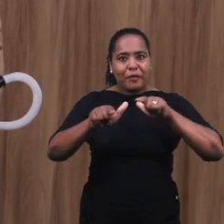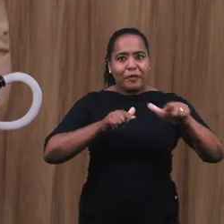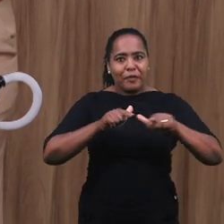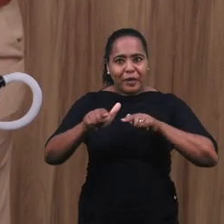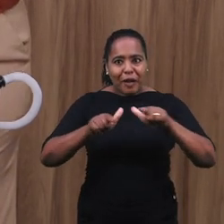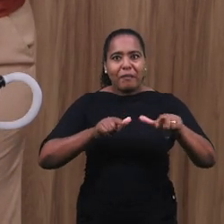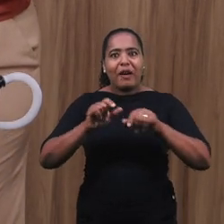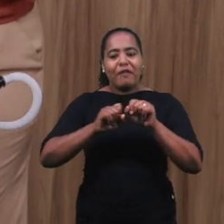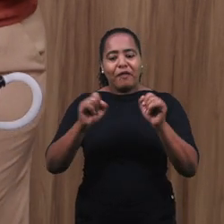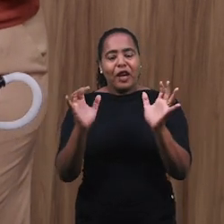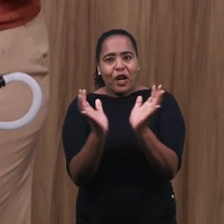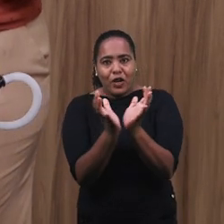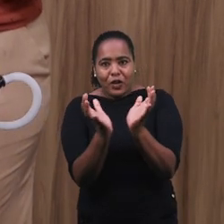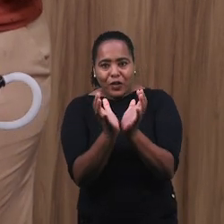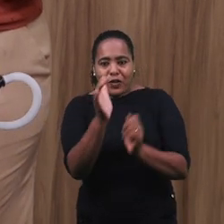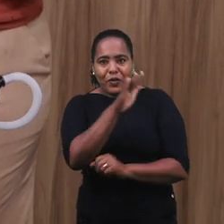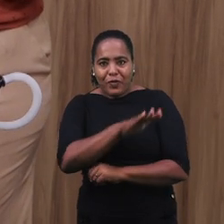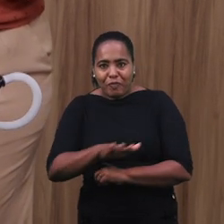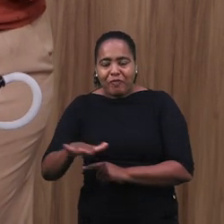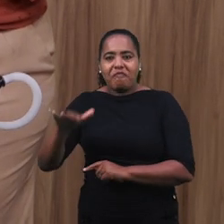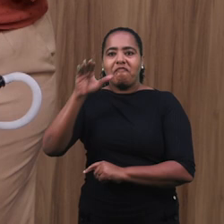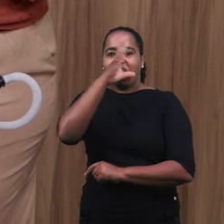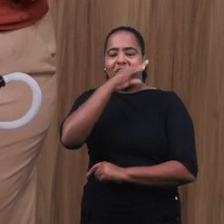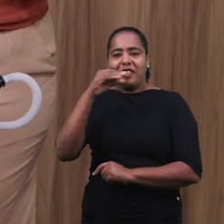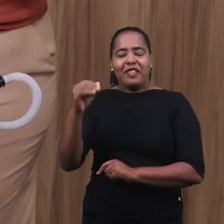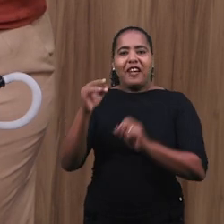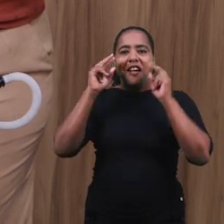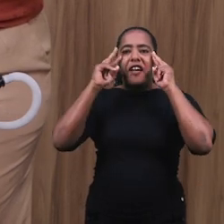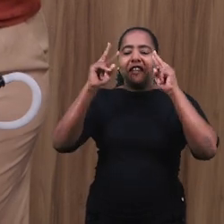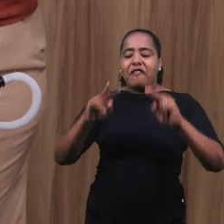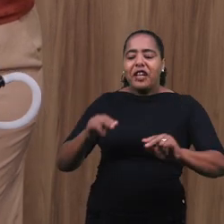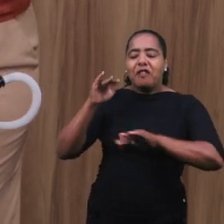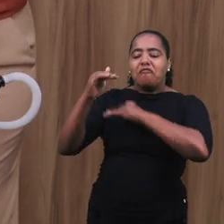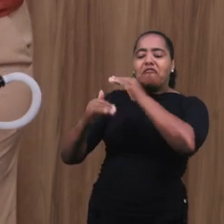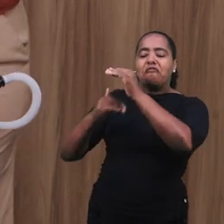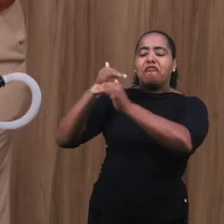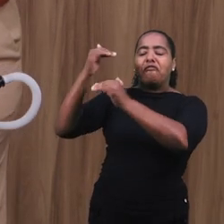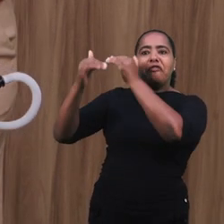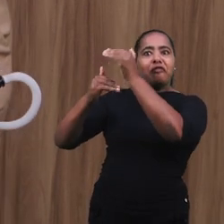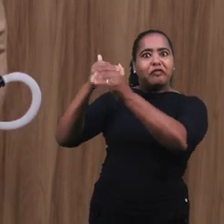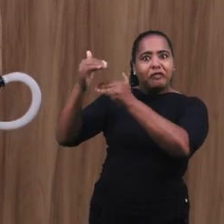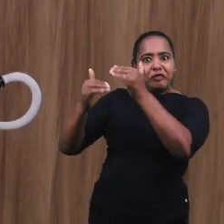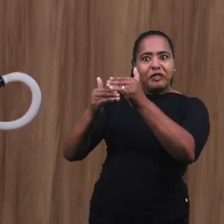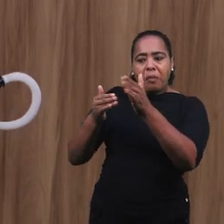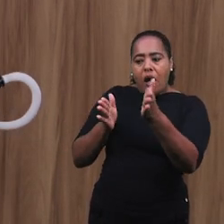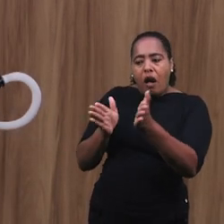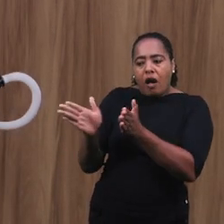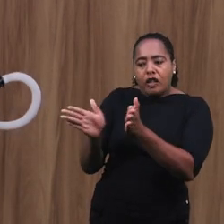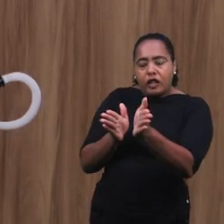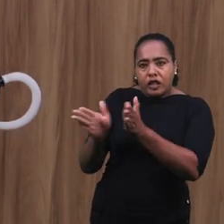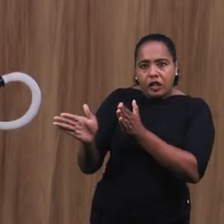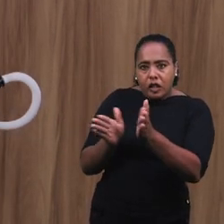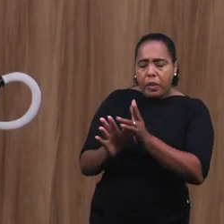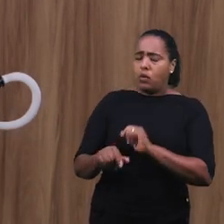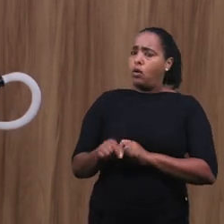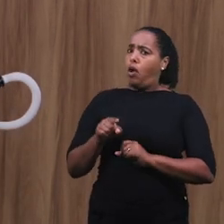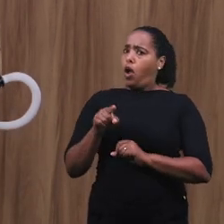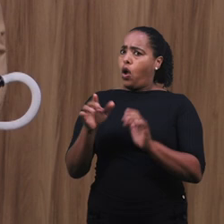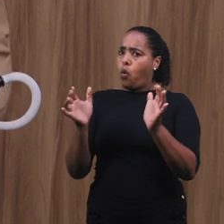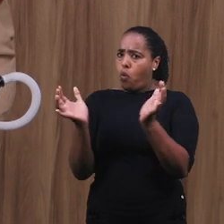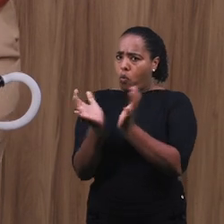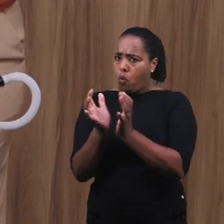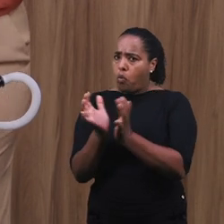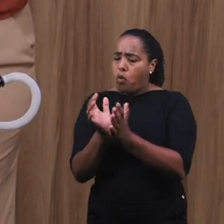classes. Nous avons vu toute la croissance dans le travail d'accessibilité, ce groupe qui existe et qui prend soin